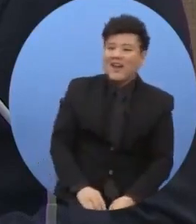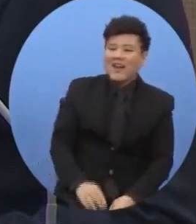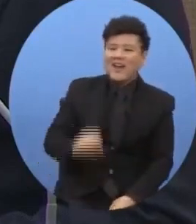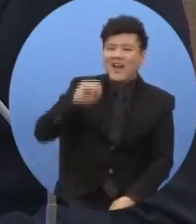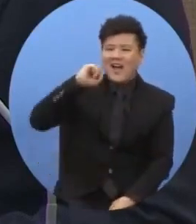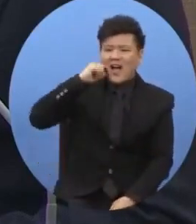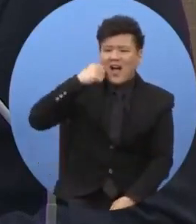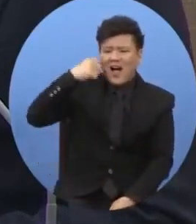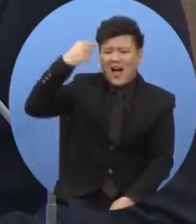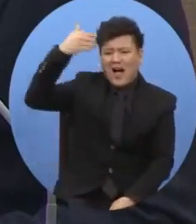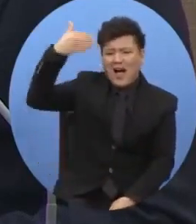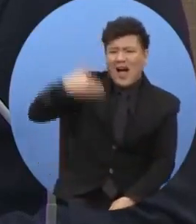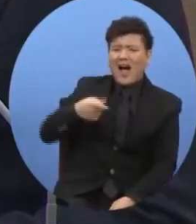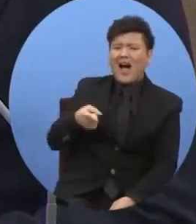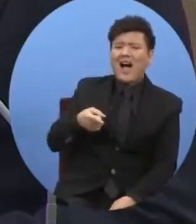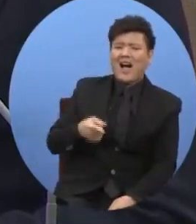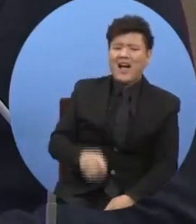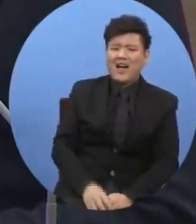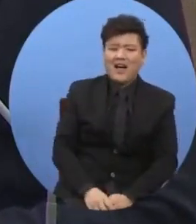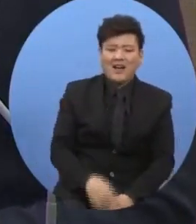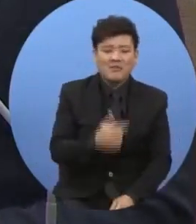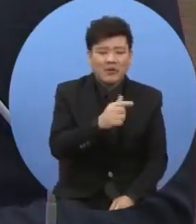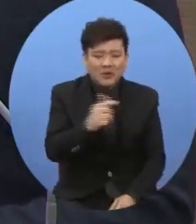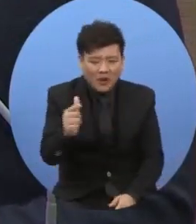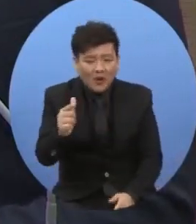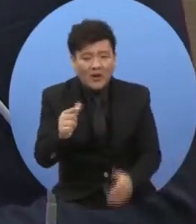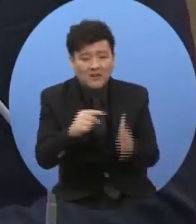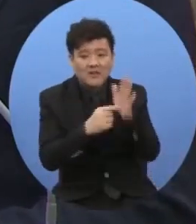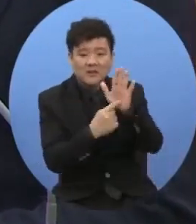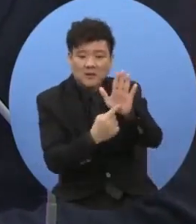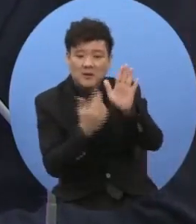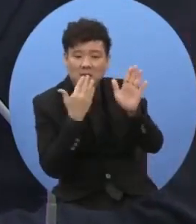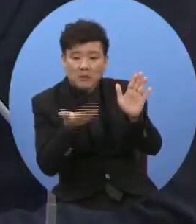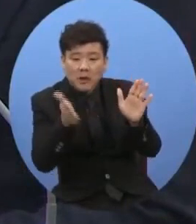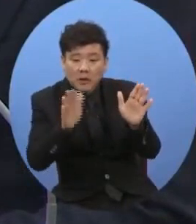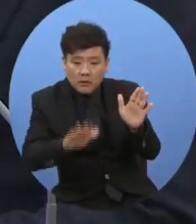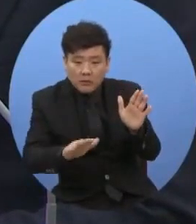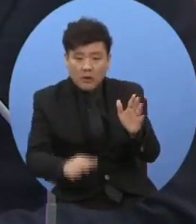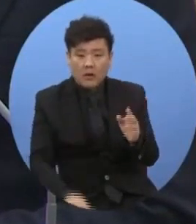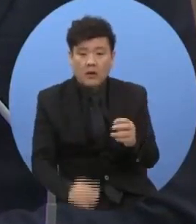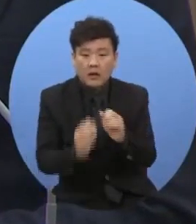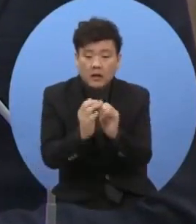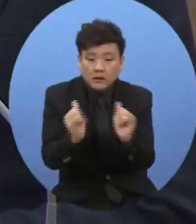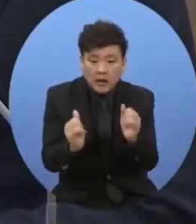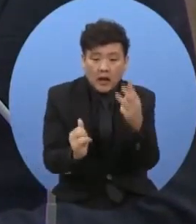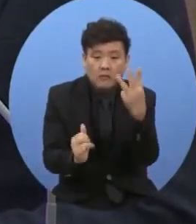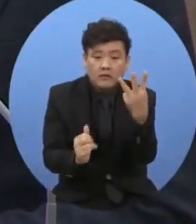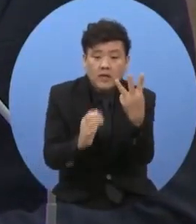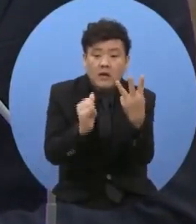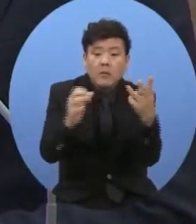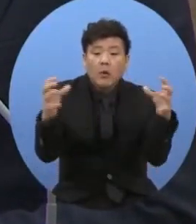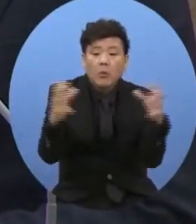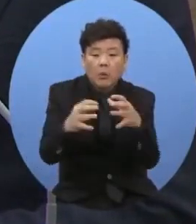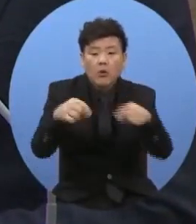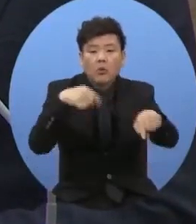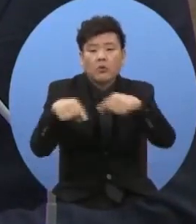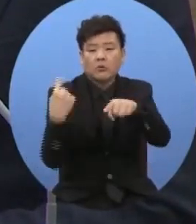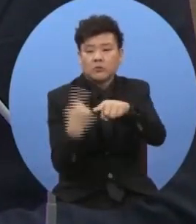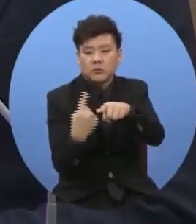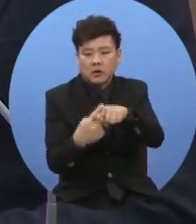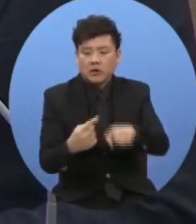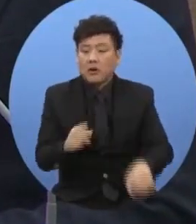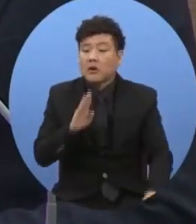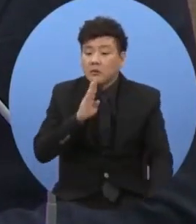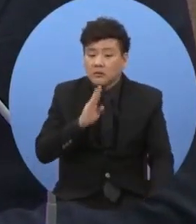어려운 질문 같습니다. 네, 뭐 여러 가지 표현이 있을 것 같은데 예. 사람 세 명만 모여도 정치라는 현상이 발생을 합니다. 그렇죠. 정치의